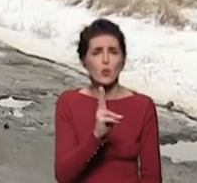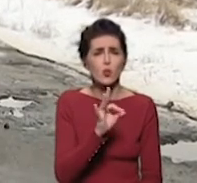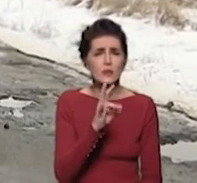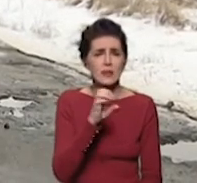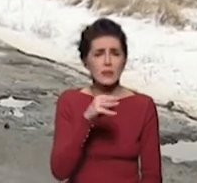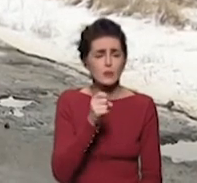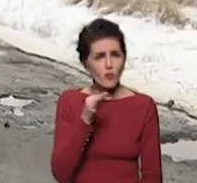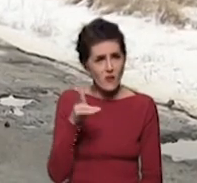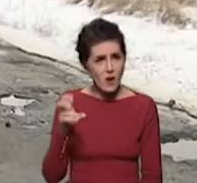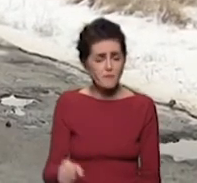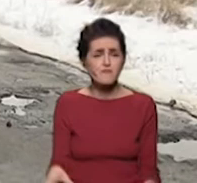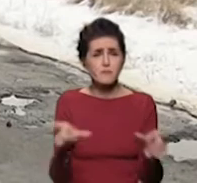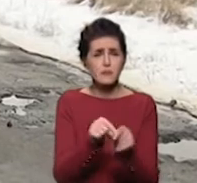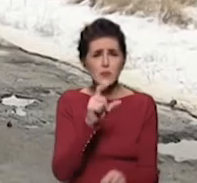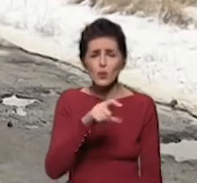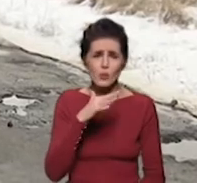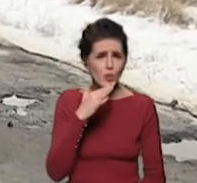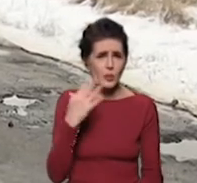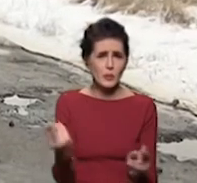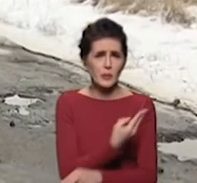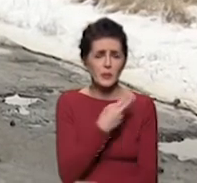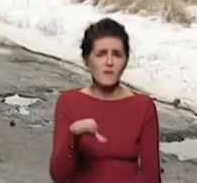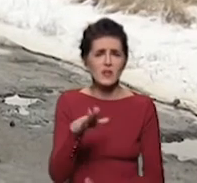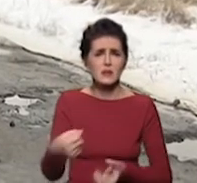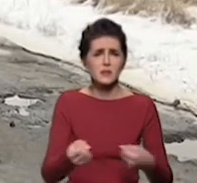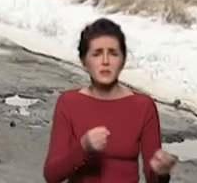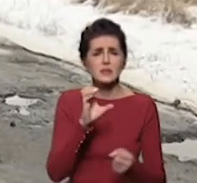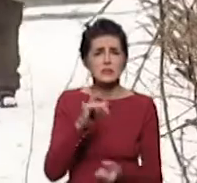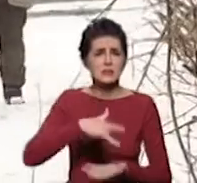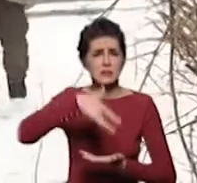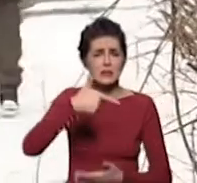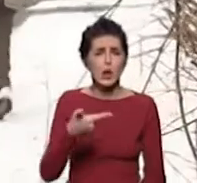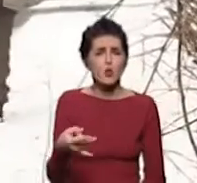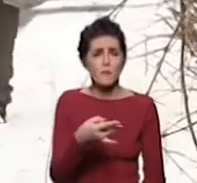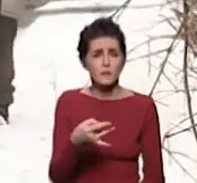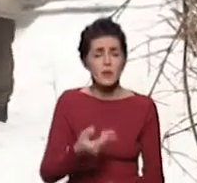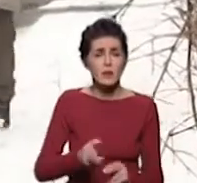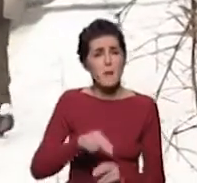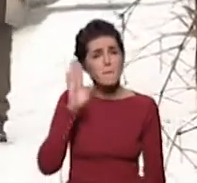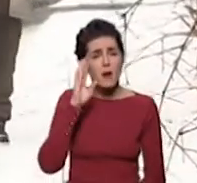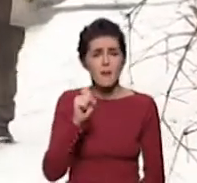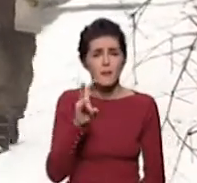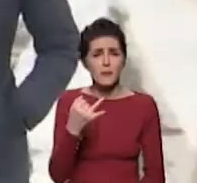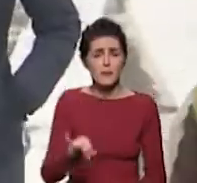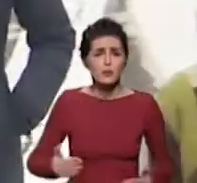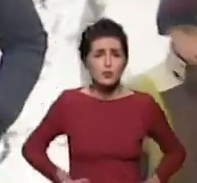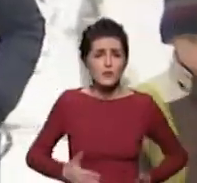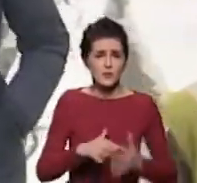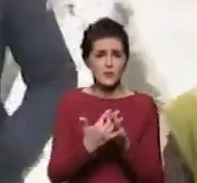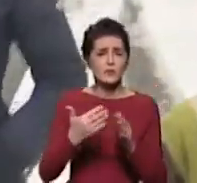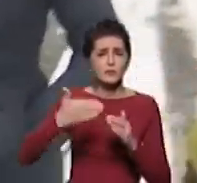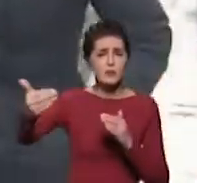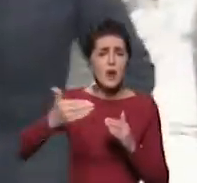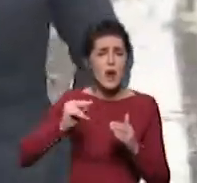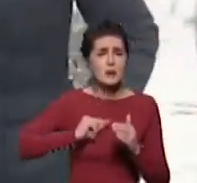людей опинилися без транспортного сполучення з центром громади. Андрій Григоренко живе в Подільському, а працює в